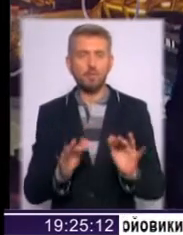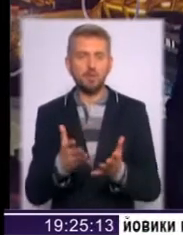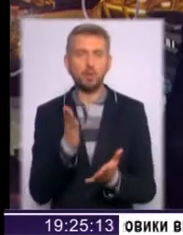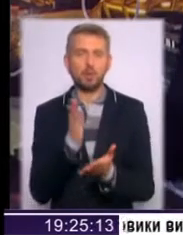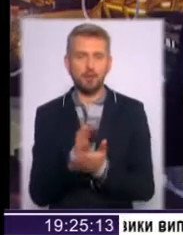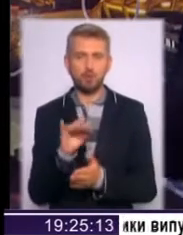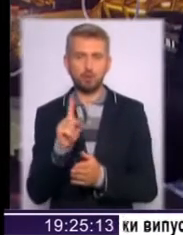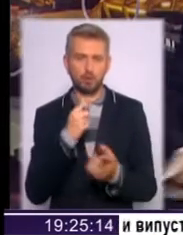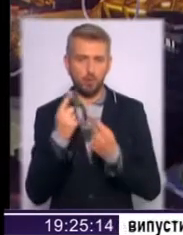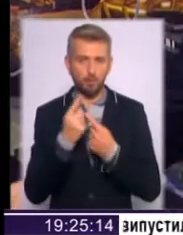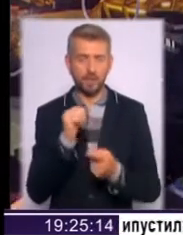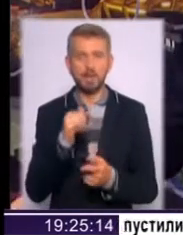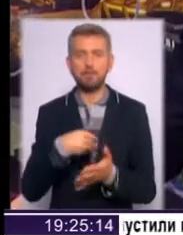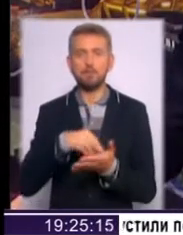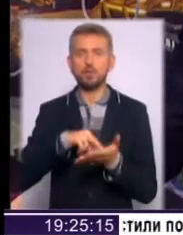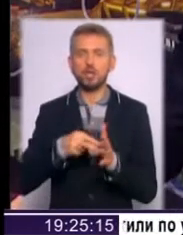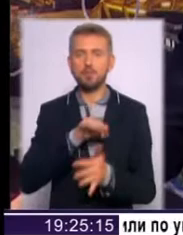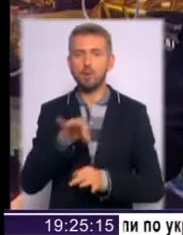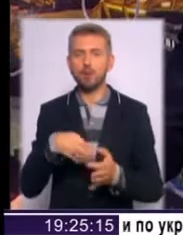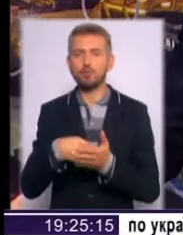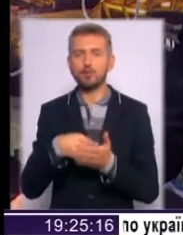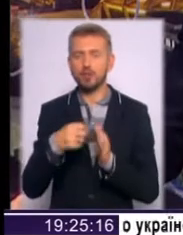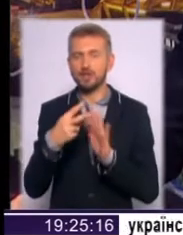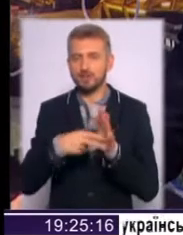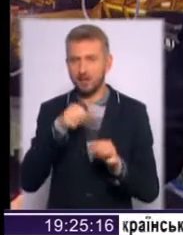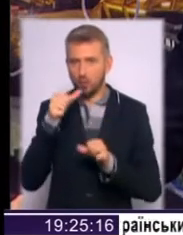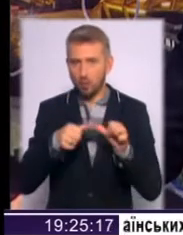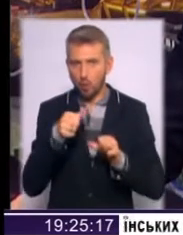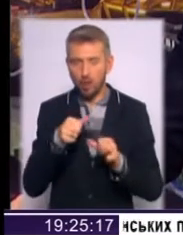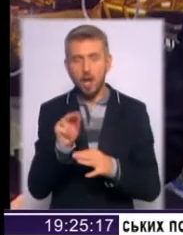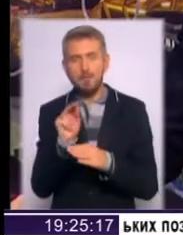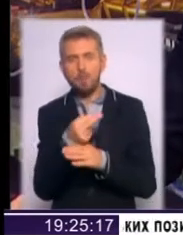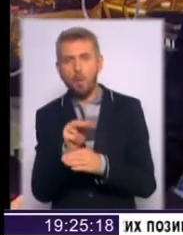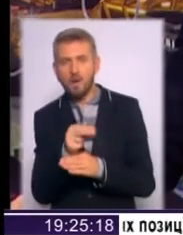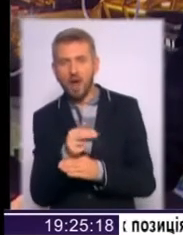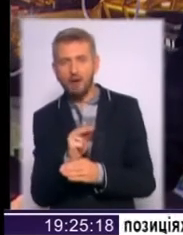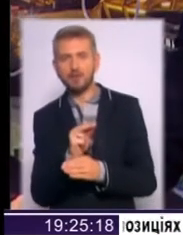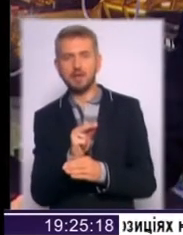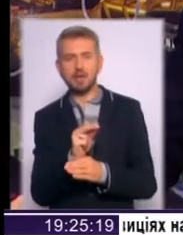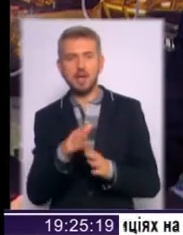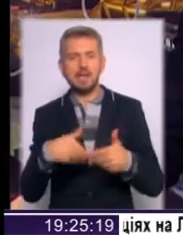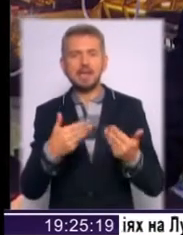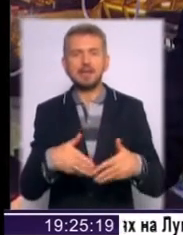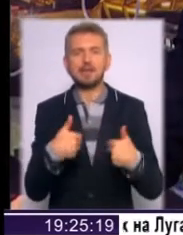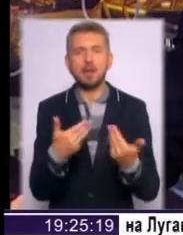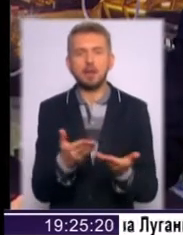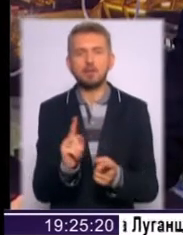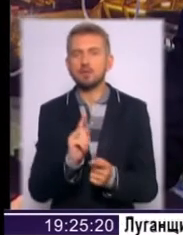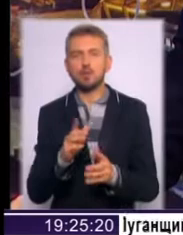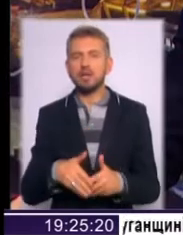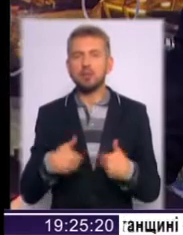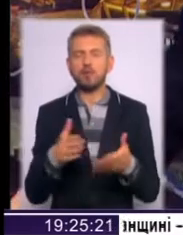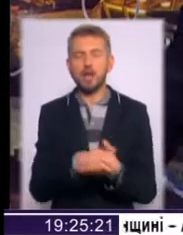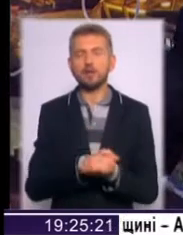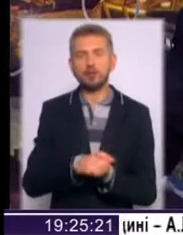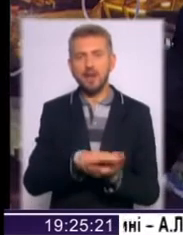що поговорити. Ну і бюджет, проєкт бюджету 2017 року, власне, ті поправки, ті ініціативи, які запропонувала Асоціація